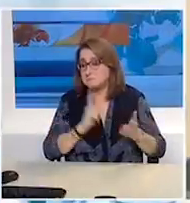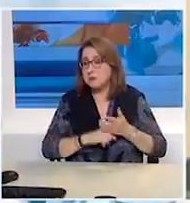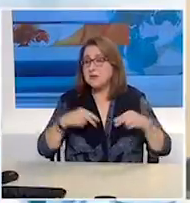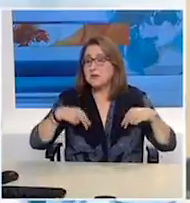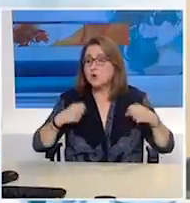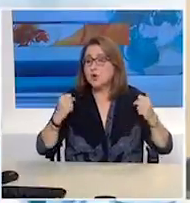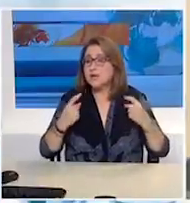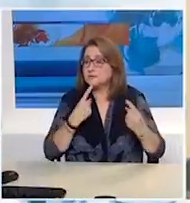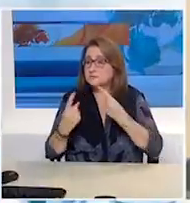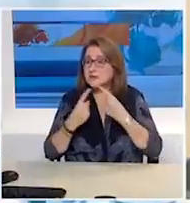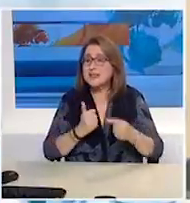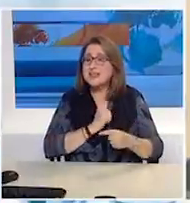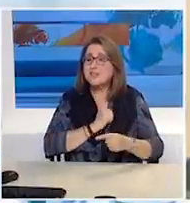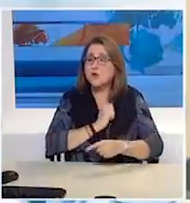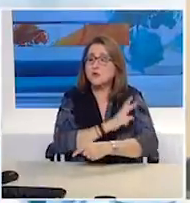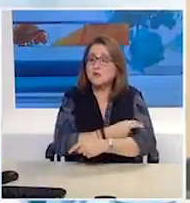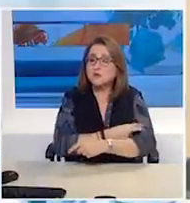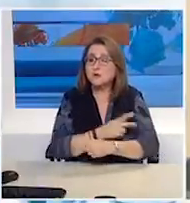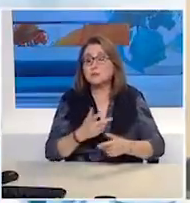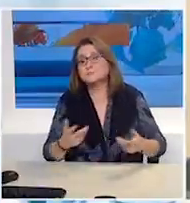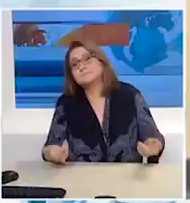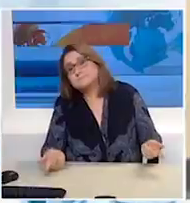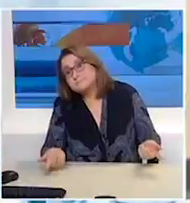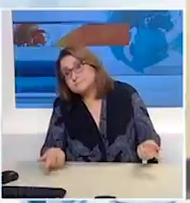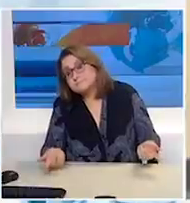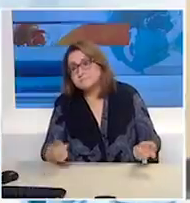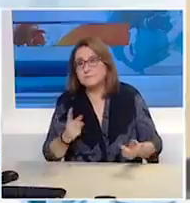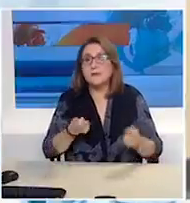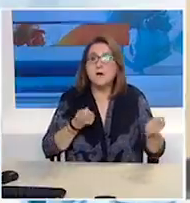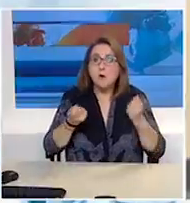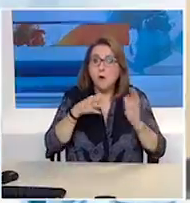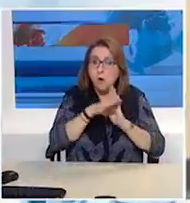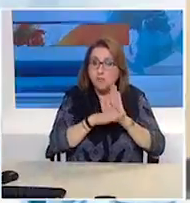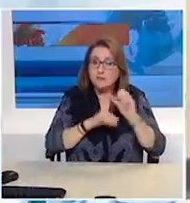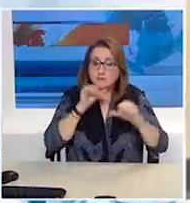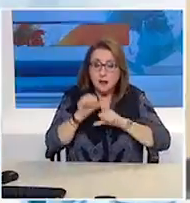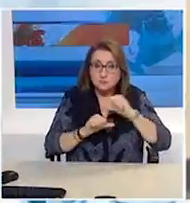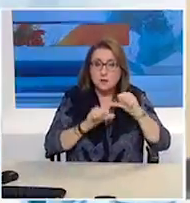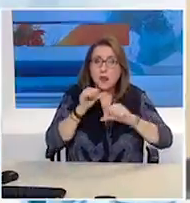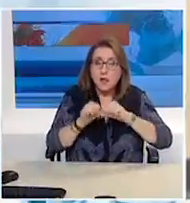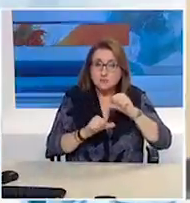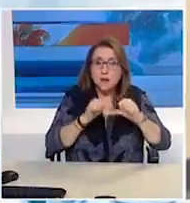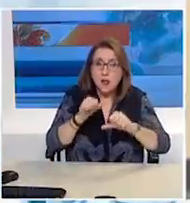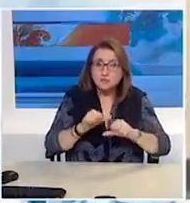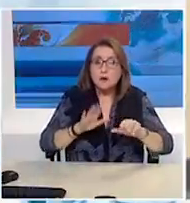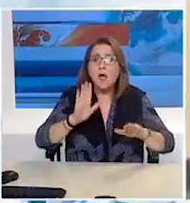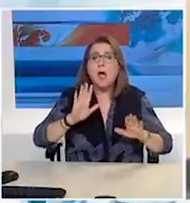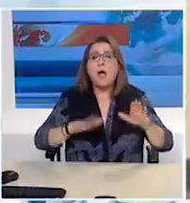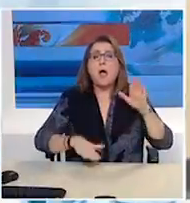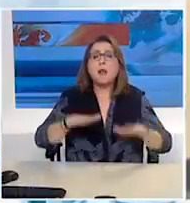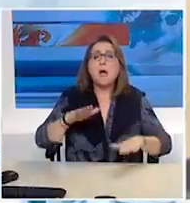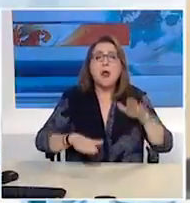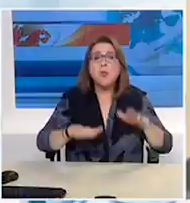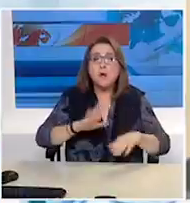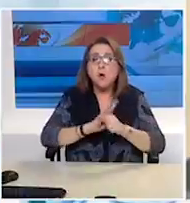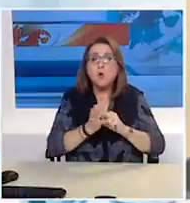αυτό θα πρέπει να γίνει σε ένα συγκεκριμένο πλαίσιο, διότι οι οδηγίες αλλάζουν ανάλογα με το πώς εξελίσσεται η νόσος. Όπως είπα αυτή τη